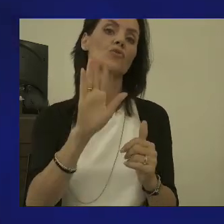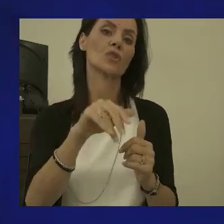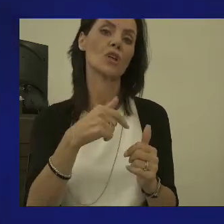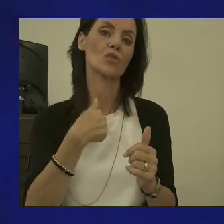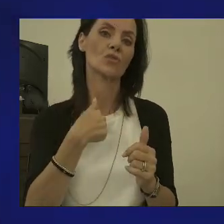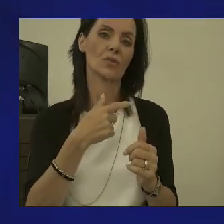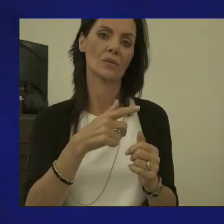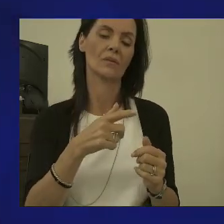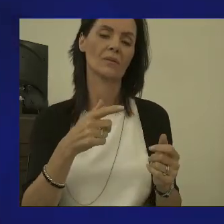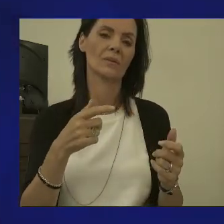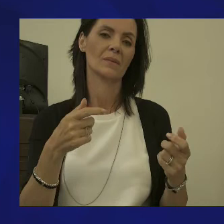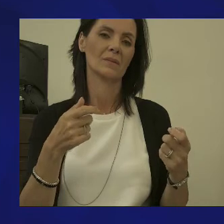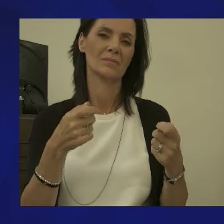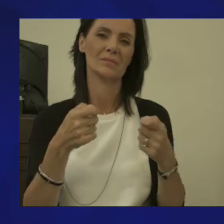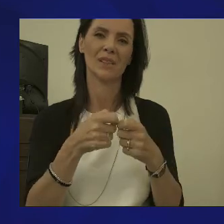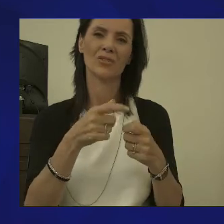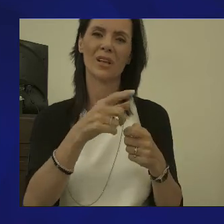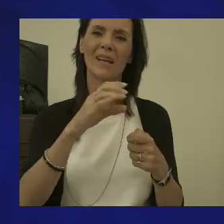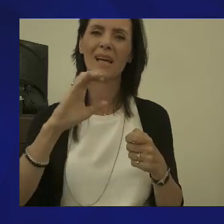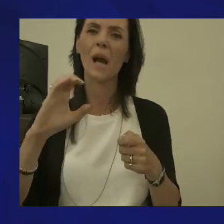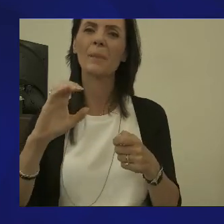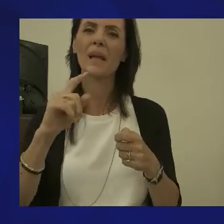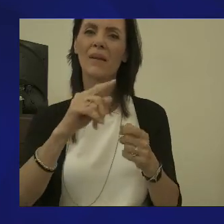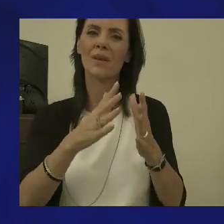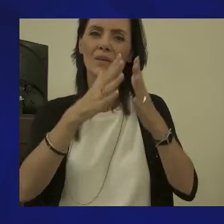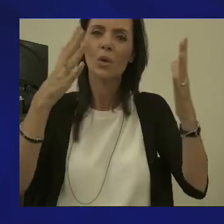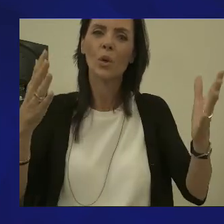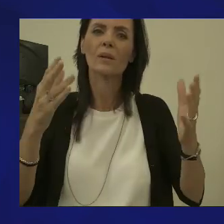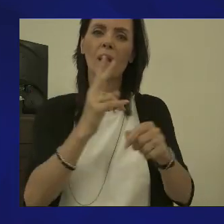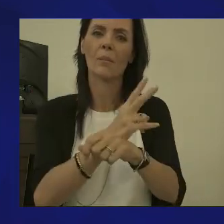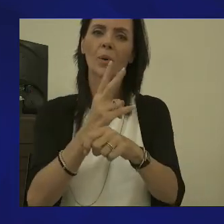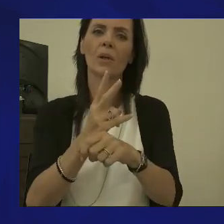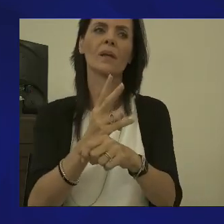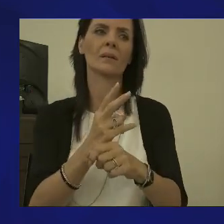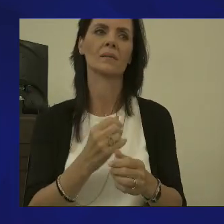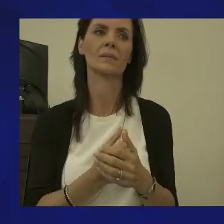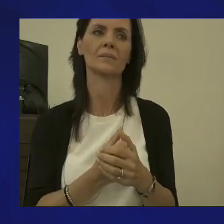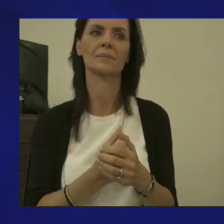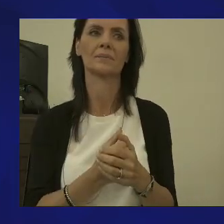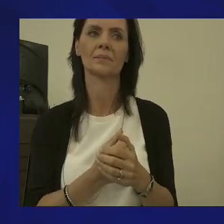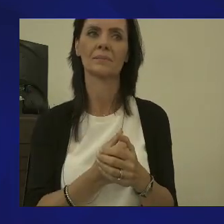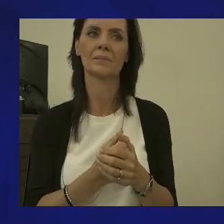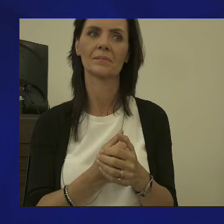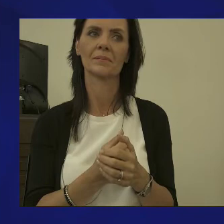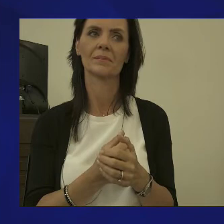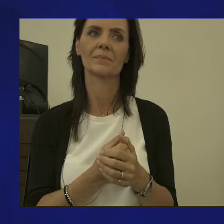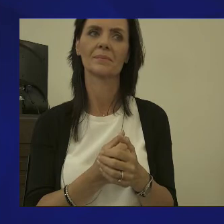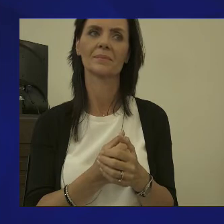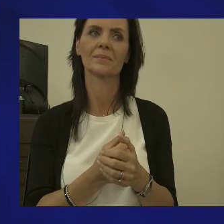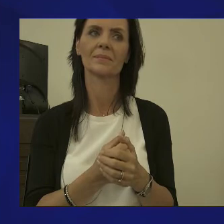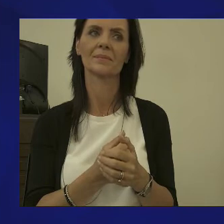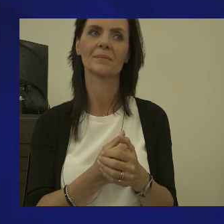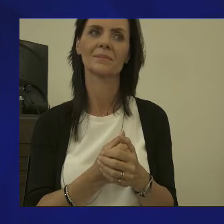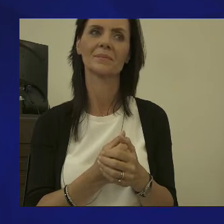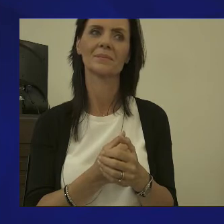שיש לנו בהקשר של קרמליה וגודל הפרויקט, אותי בעיקר, תקשיב, כי אתה הולך להצביע בעד ההסתיק.